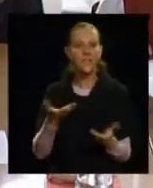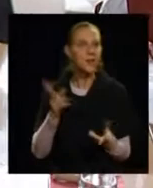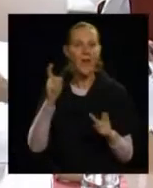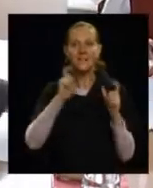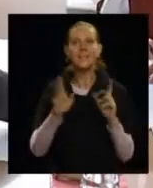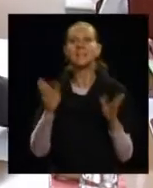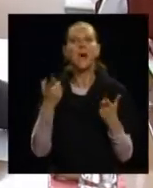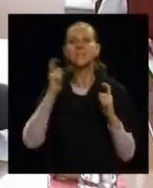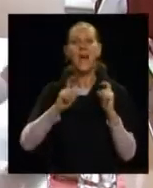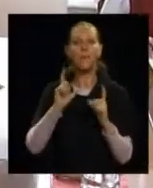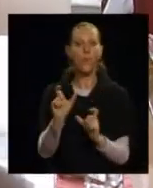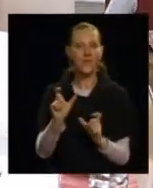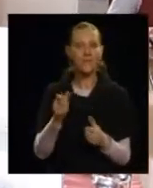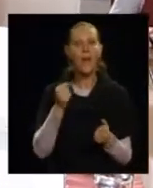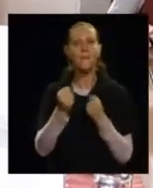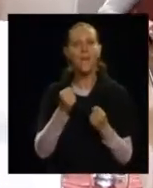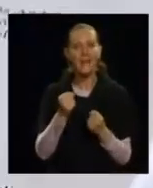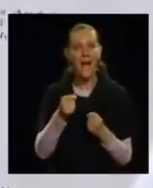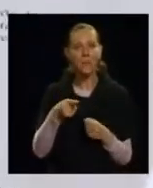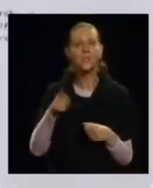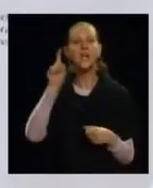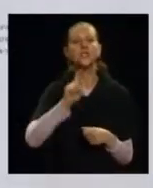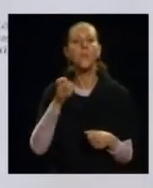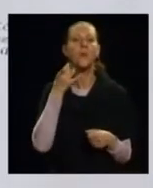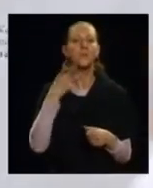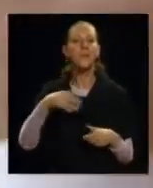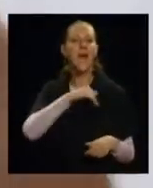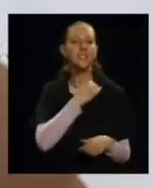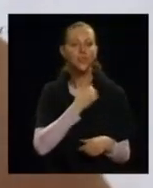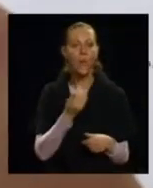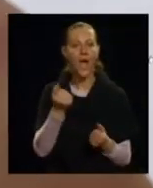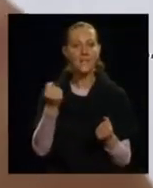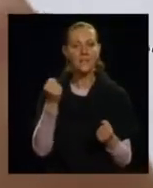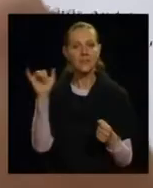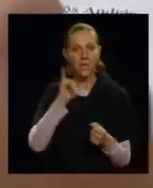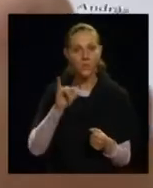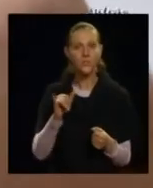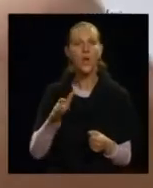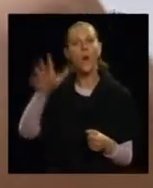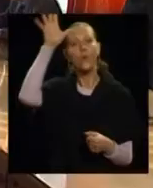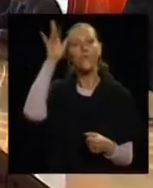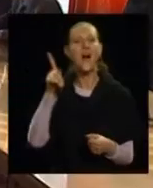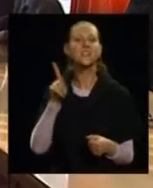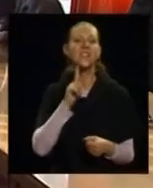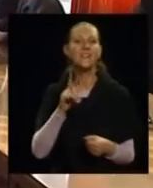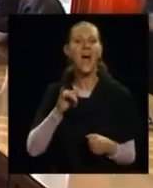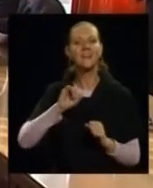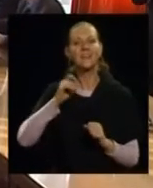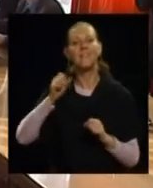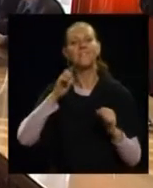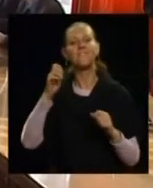A megállapodást Újpest polgármesterén kívül Zombori Béla az iskola igazgatója, dr. Kovács Ivánné a Városvédő Egyesület